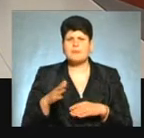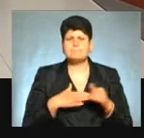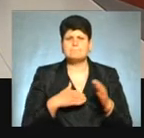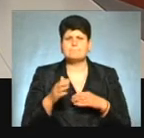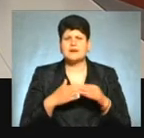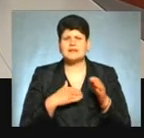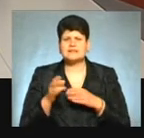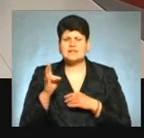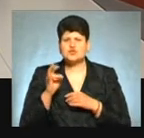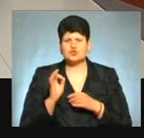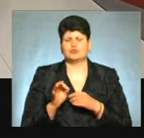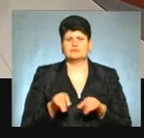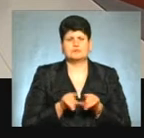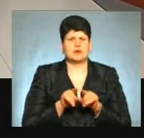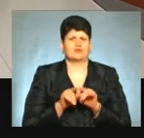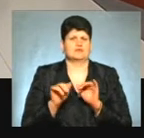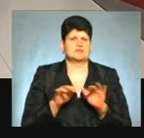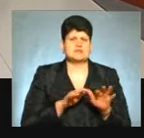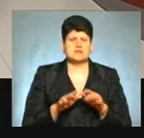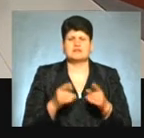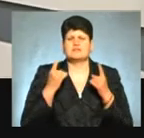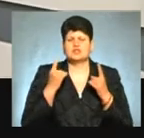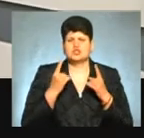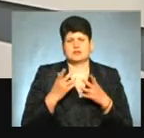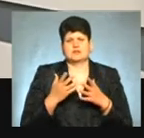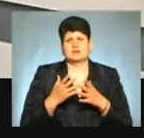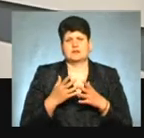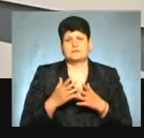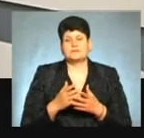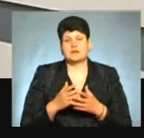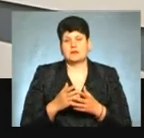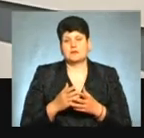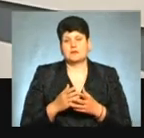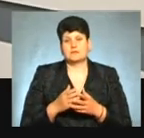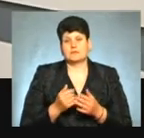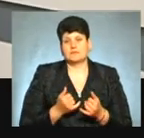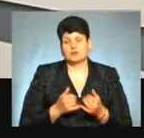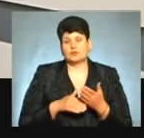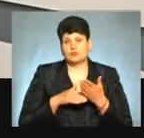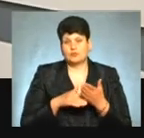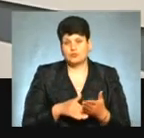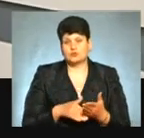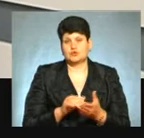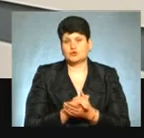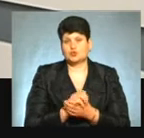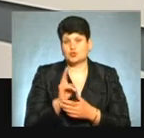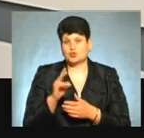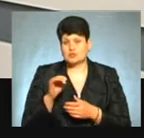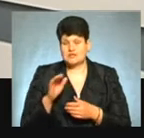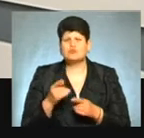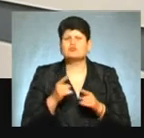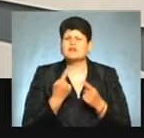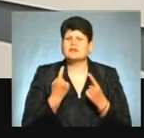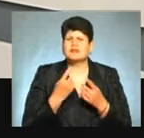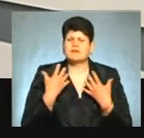практично ідентичних технічних засобах і величезній перевазі союзників Радянського Союзу, чому такі великі